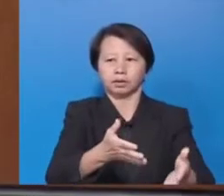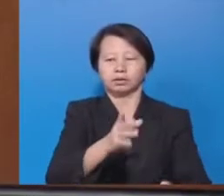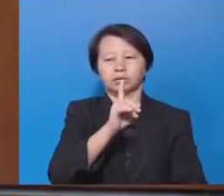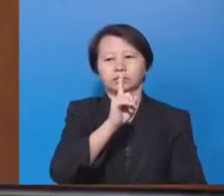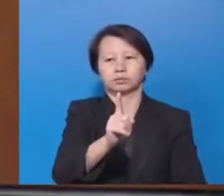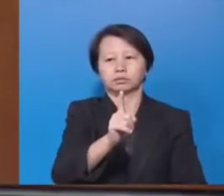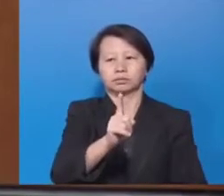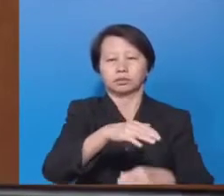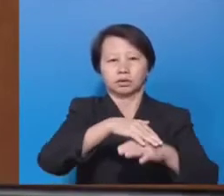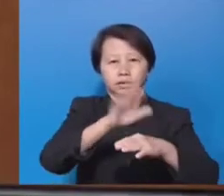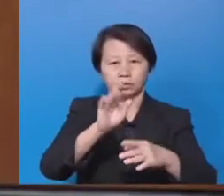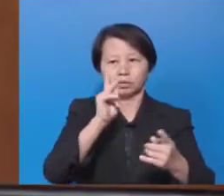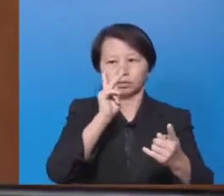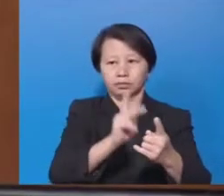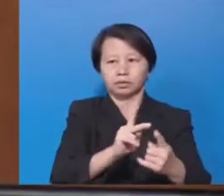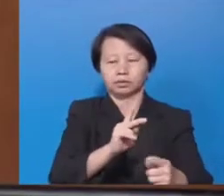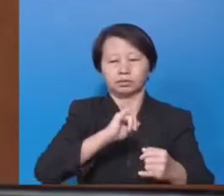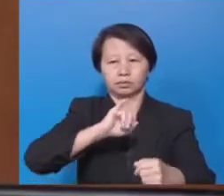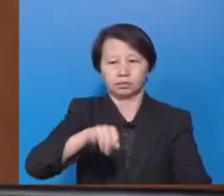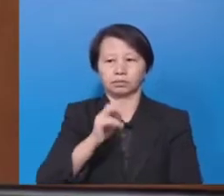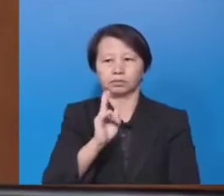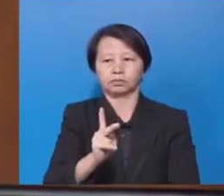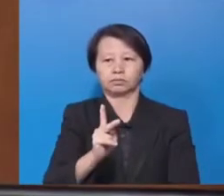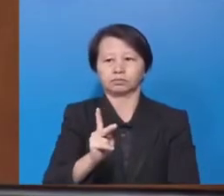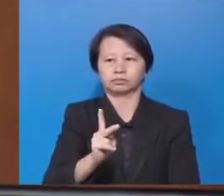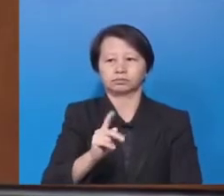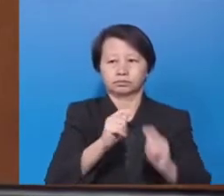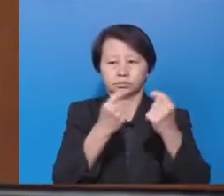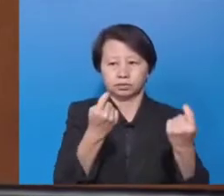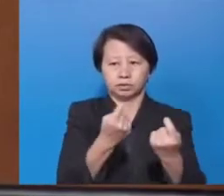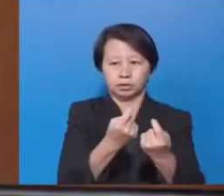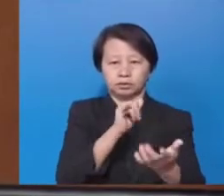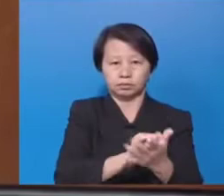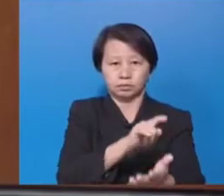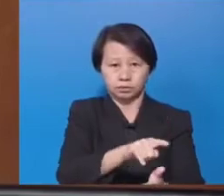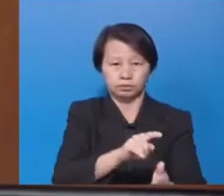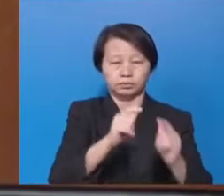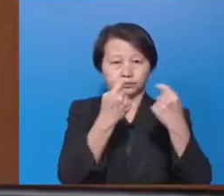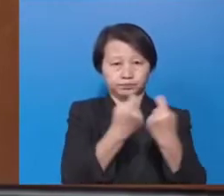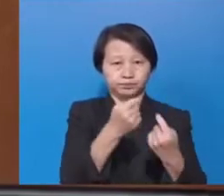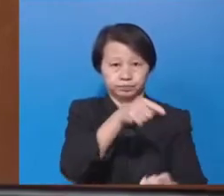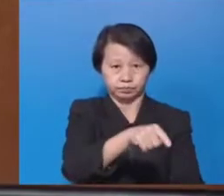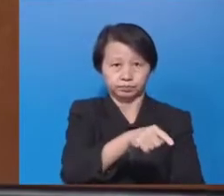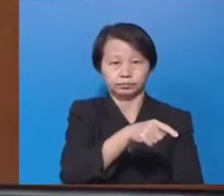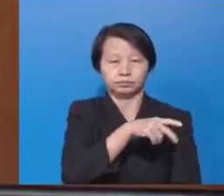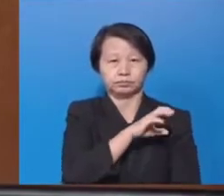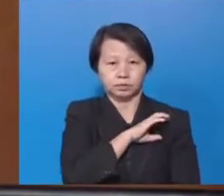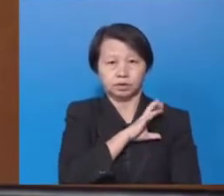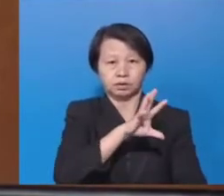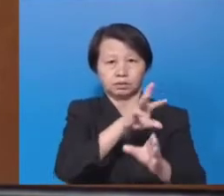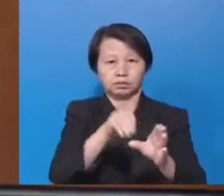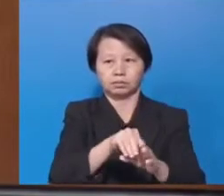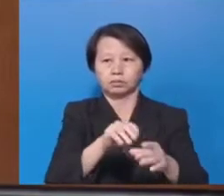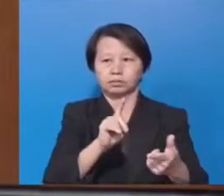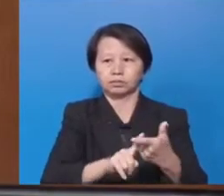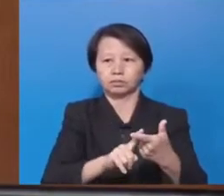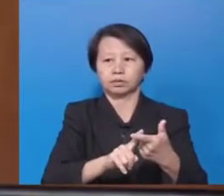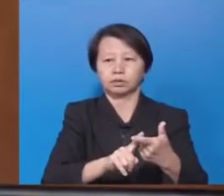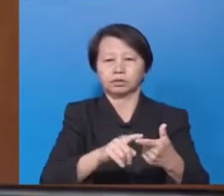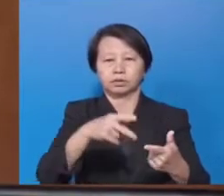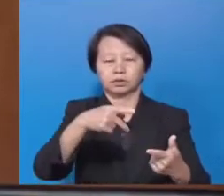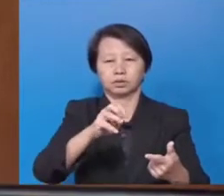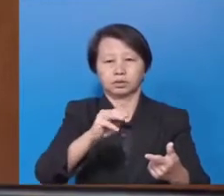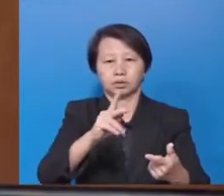satu kelebihan kepada jabatan kuat kepada pasukan ini dimana pasukan ini selain melibatkan pasukan-pasukan